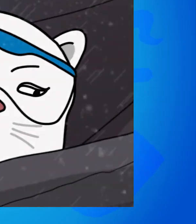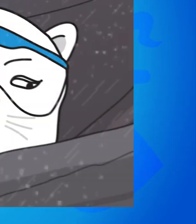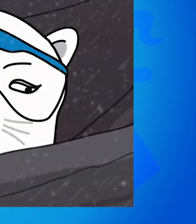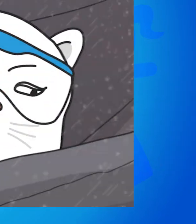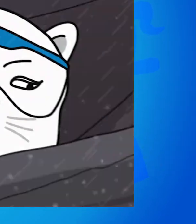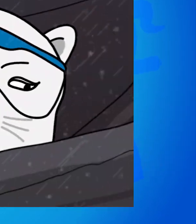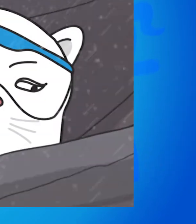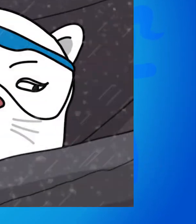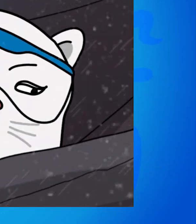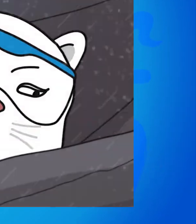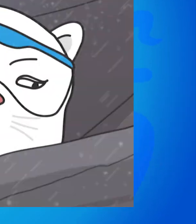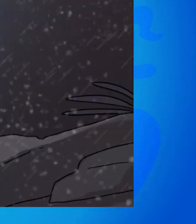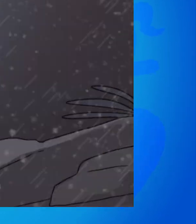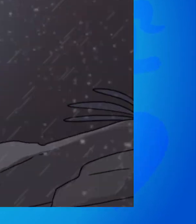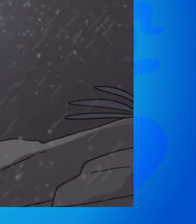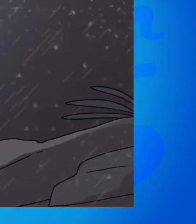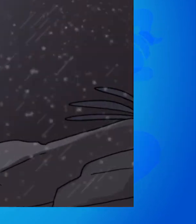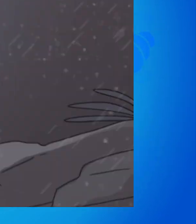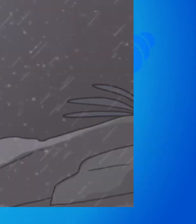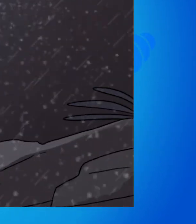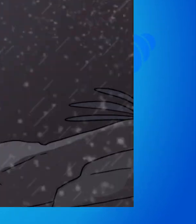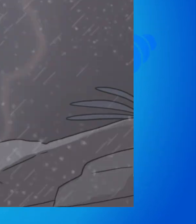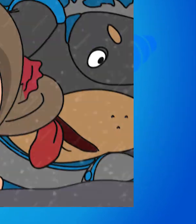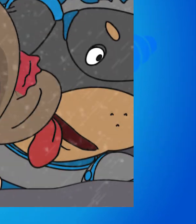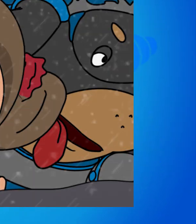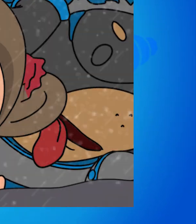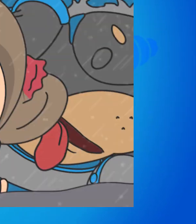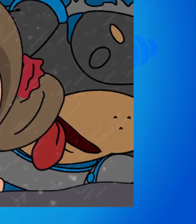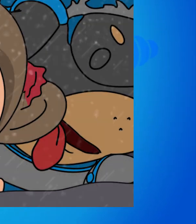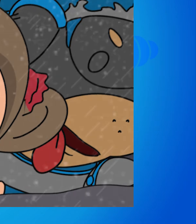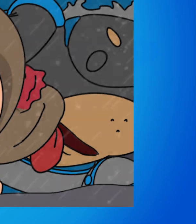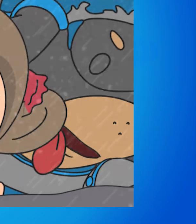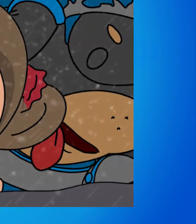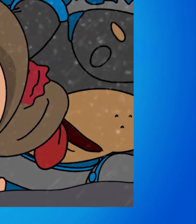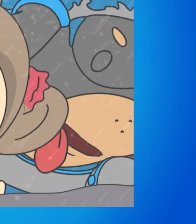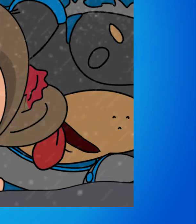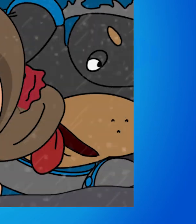Чамтай байхгүй юм уу? Байхгүй байна. Грэми!